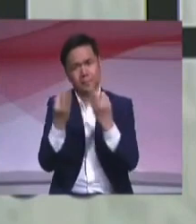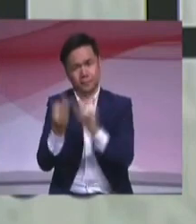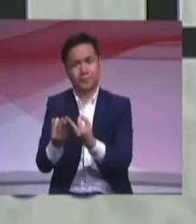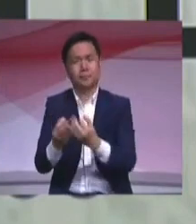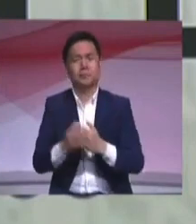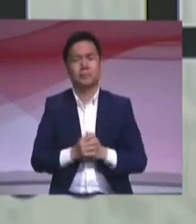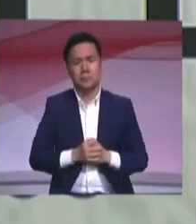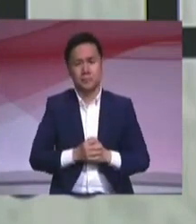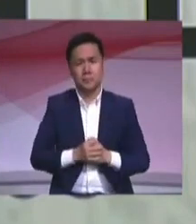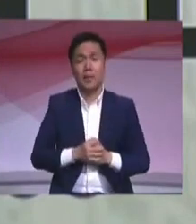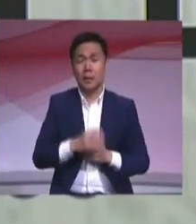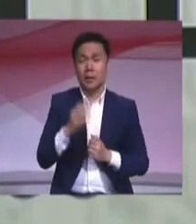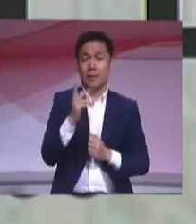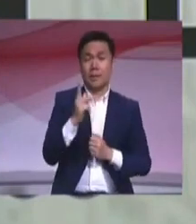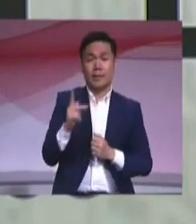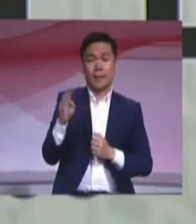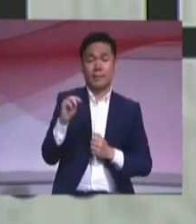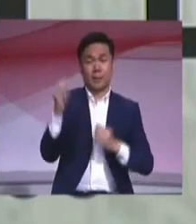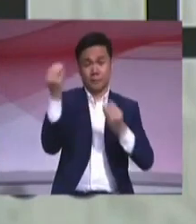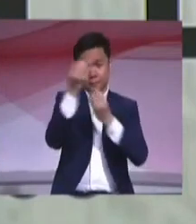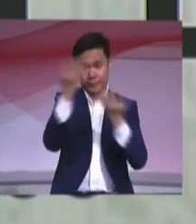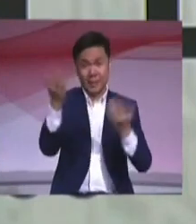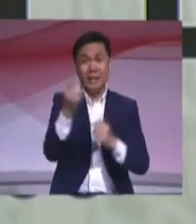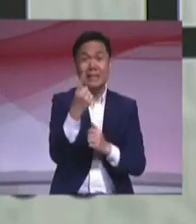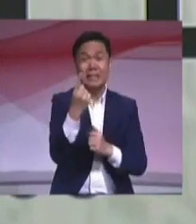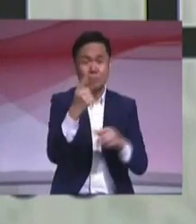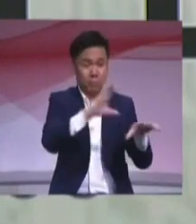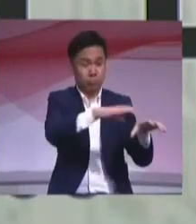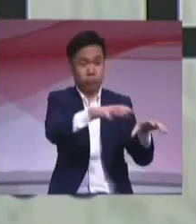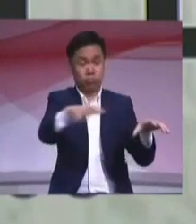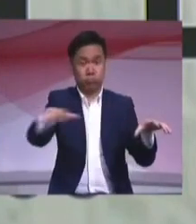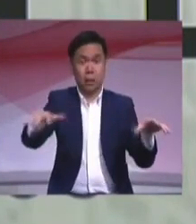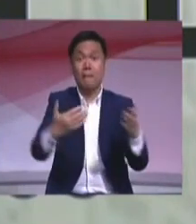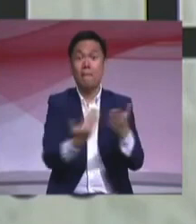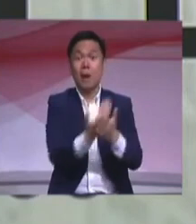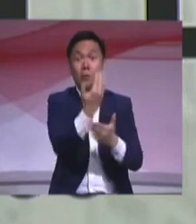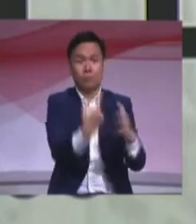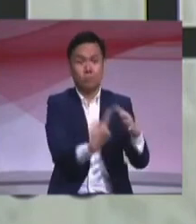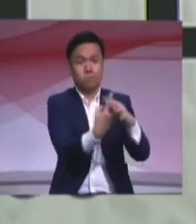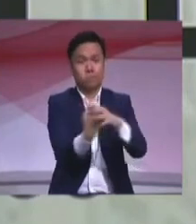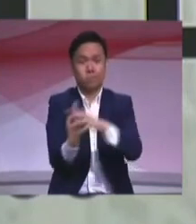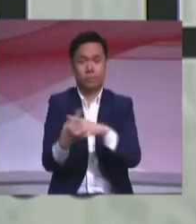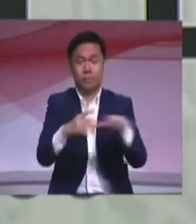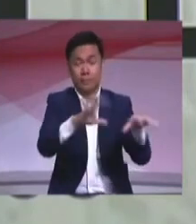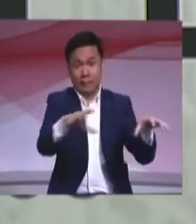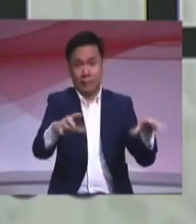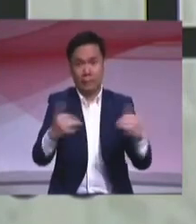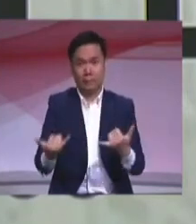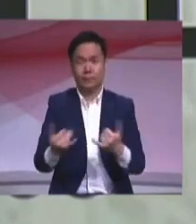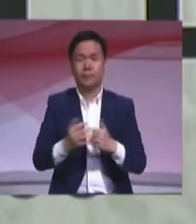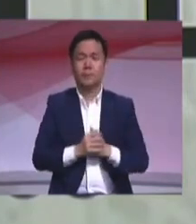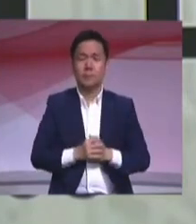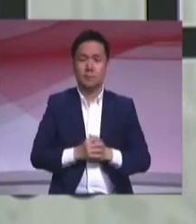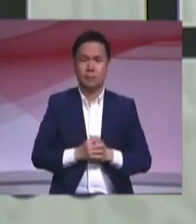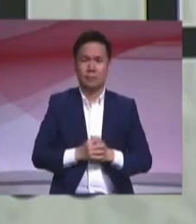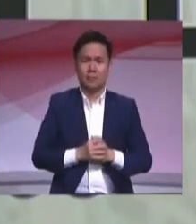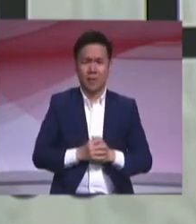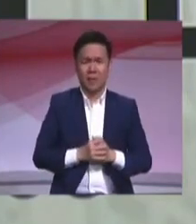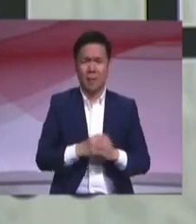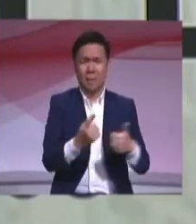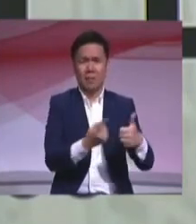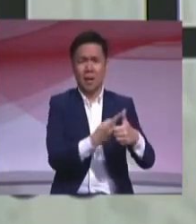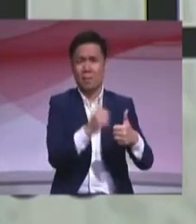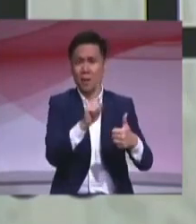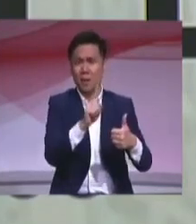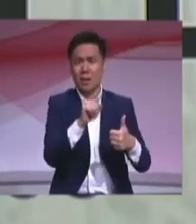Kementerian Kesihatan juga ini memaklumkan terdapat 11 kluster baru yang telah dikenal pasti pada hari ini. Kluster yang pertama ialah